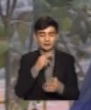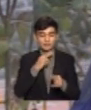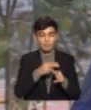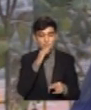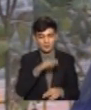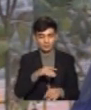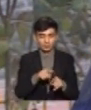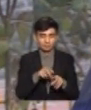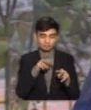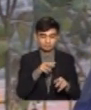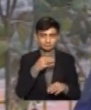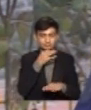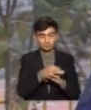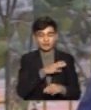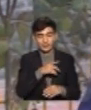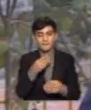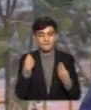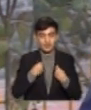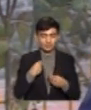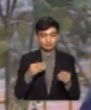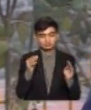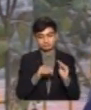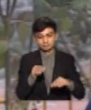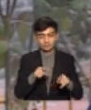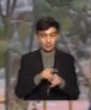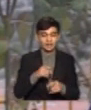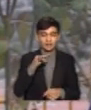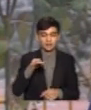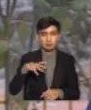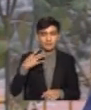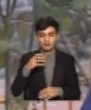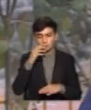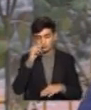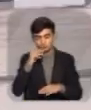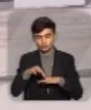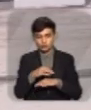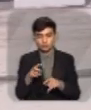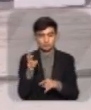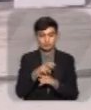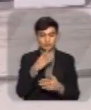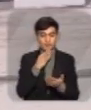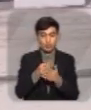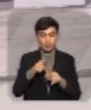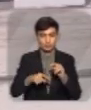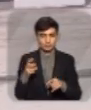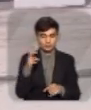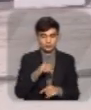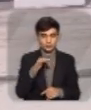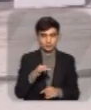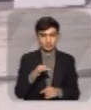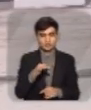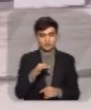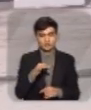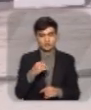она как раскладывала вещи когда пришел мой бывший муж со своими родственницами у 1 больного на термин мой над